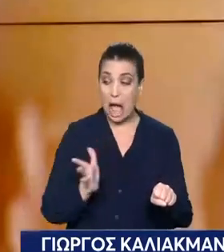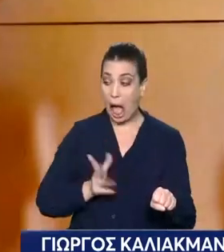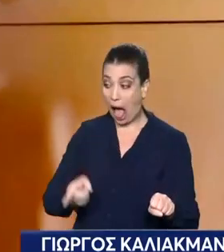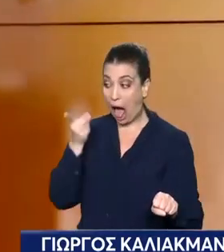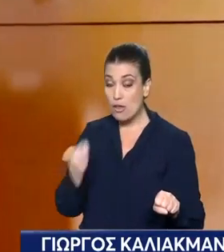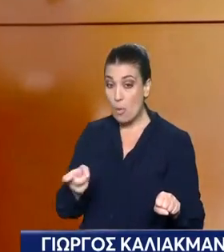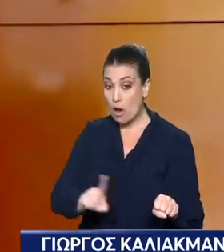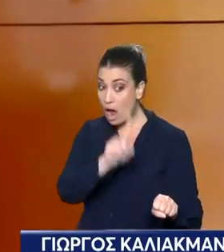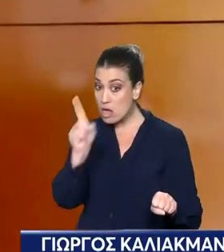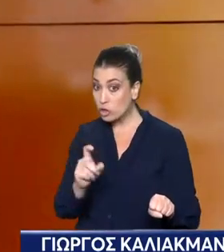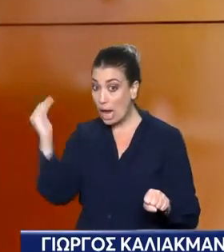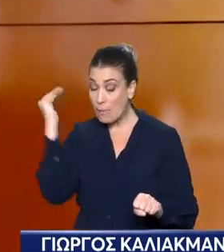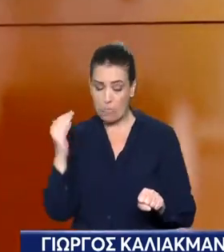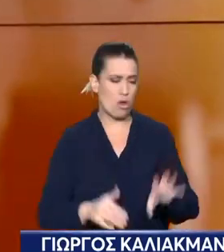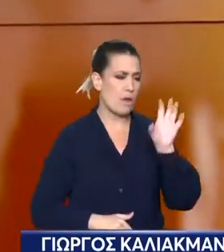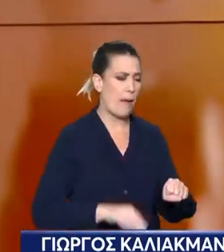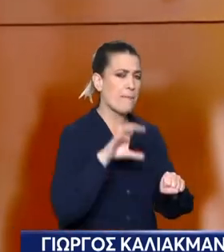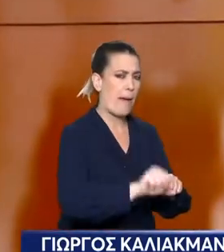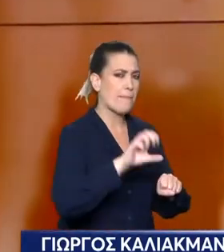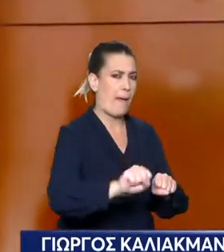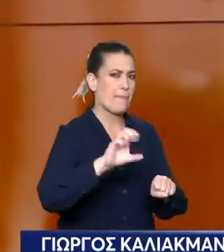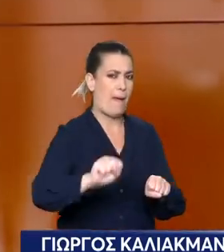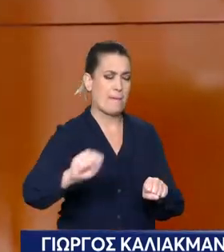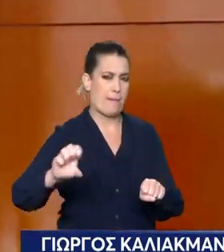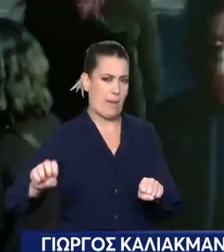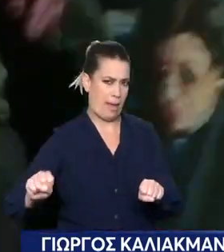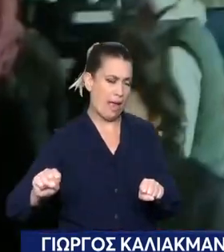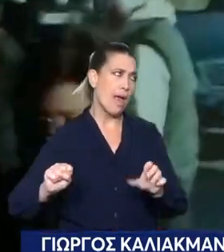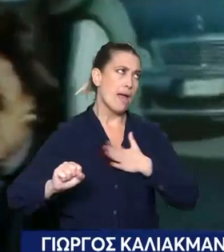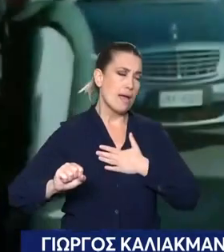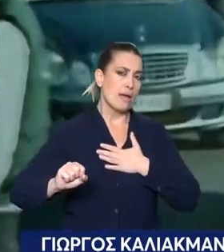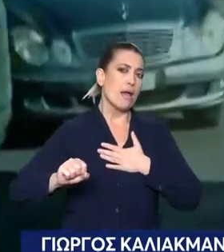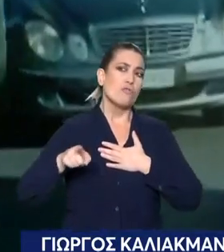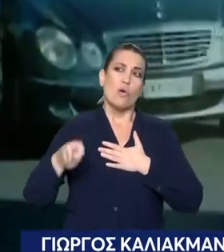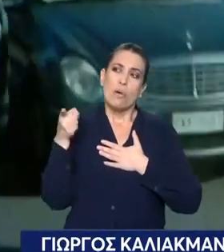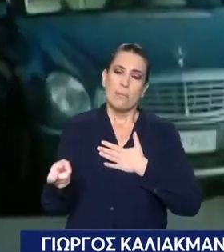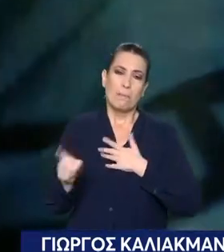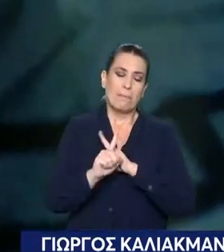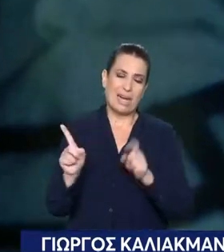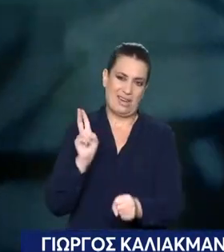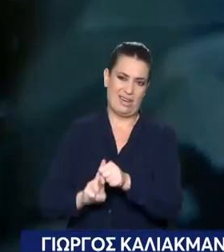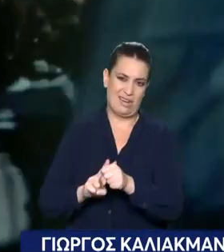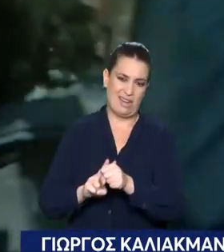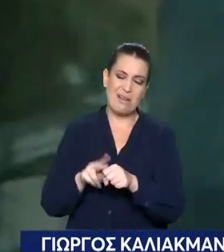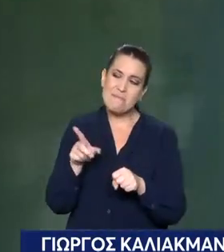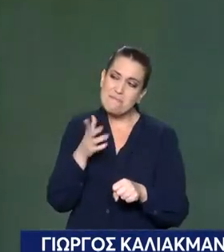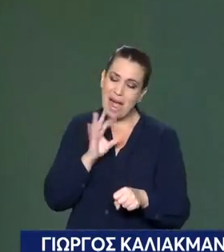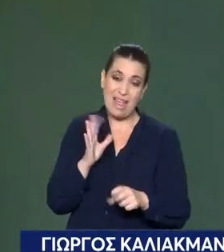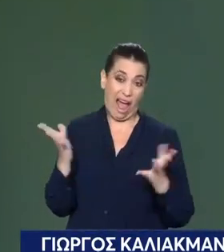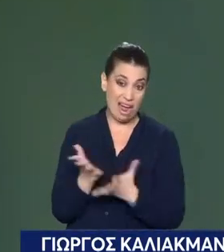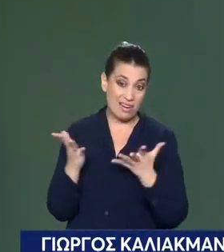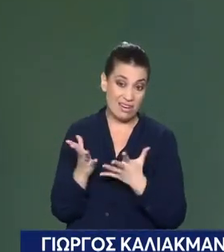πιστεύω ότι δεν θα γίνει ανθρωποκτονία. Ναι. Και εμείς αυτό θέλουμε να πιστεύουμε και να το ευχόμαστε. Να πω